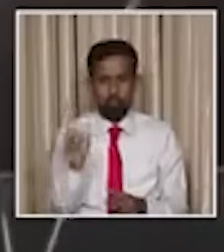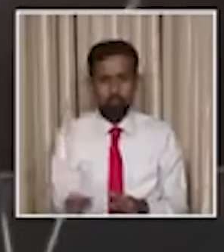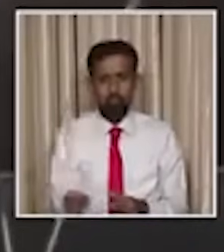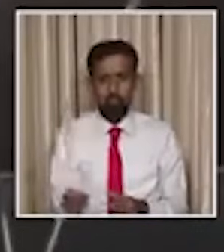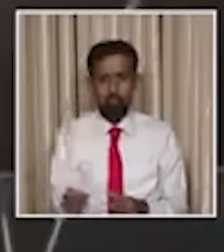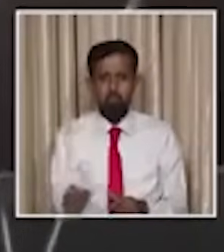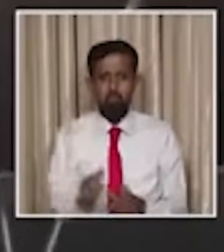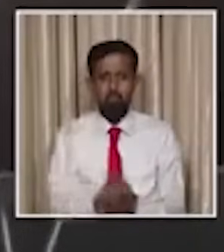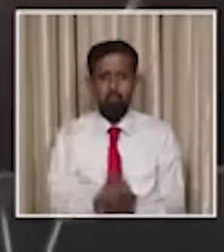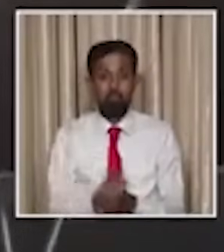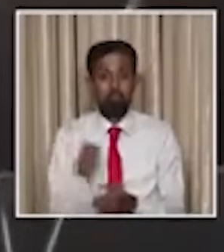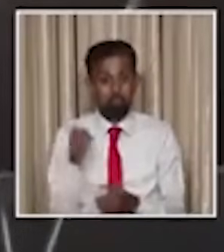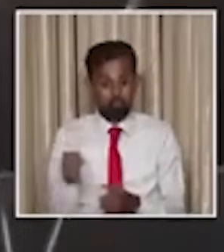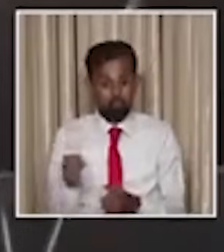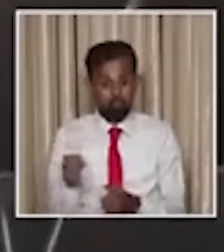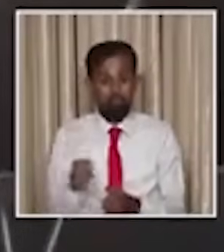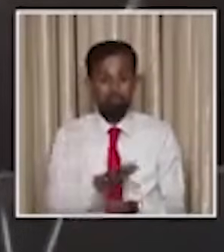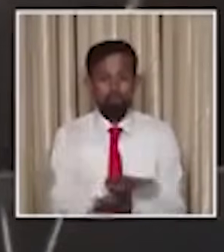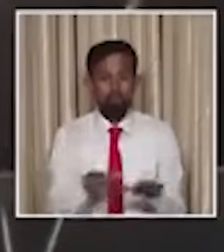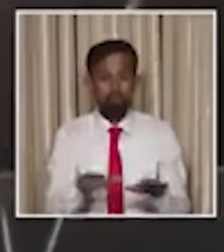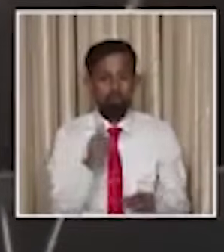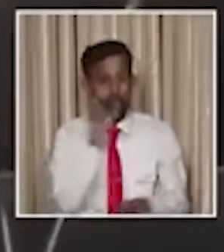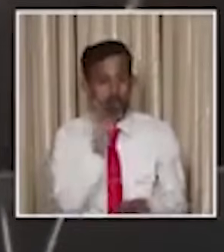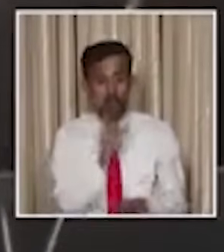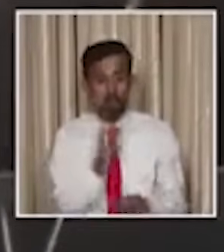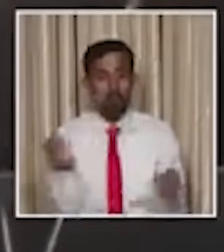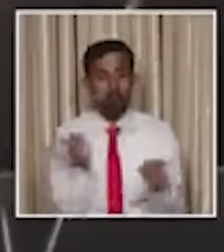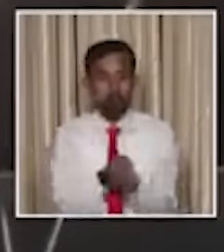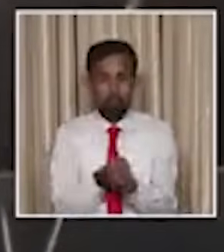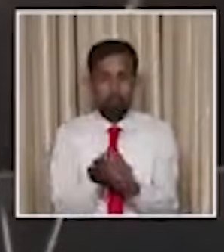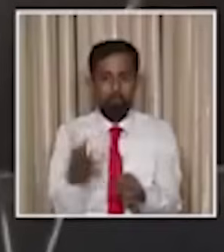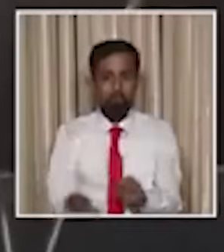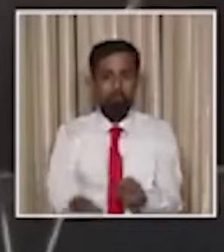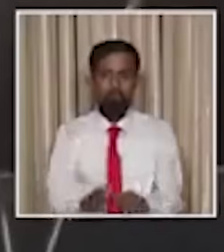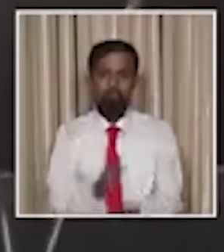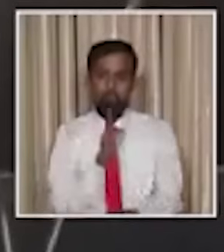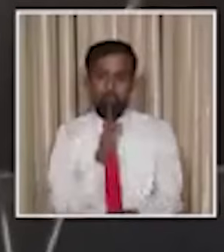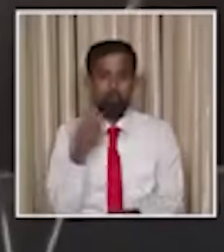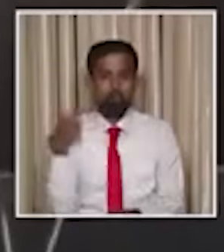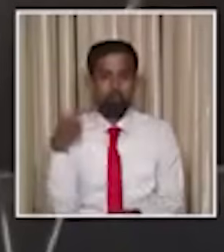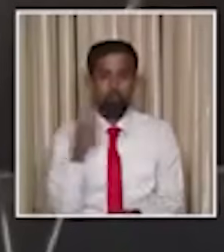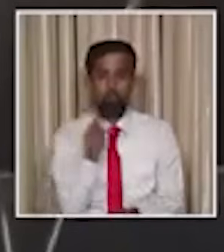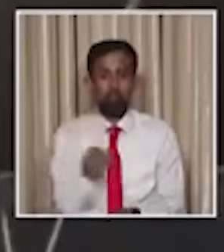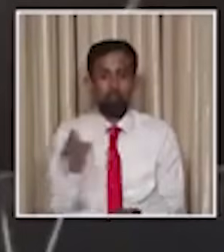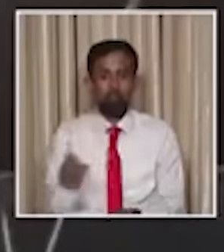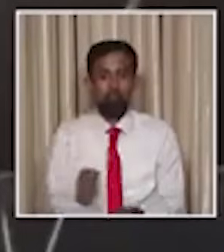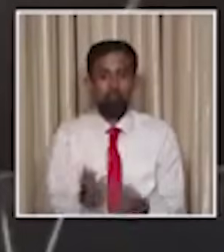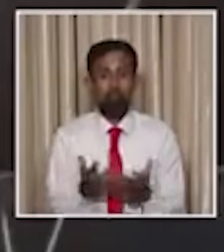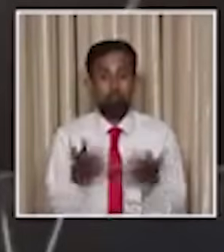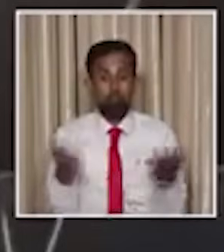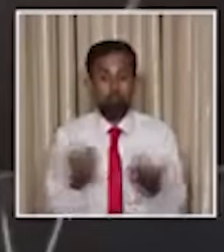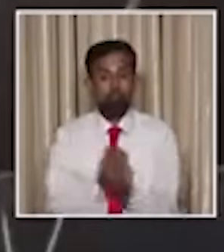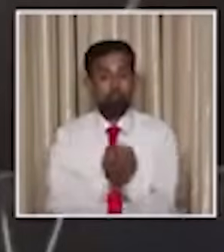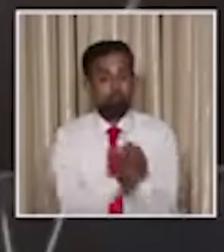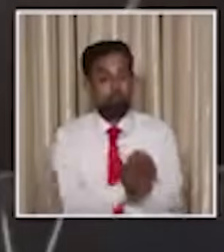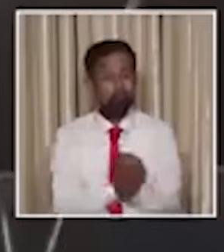செய்தது மாத்திரமல்லாமல் ஆயிரக்கணக்கான அப்பாவி முஸ்லிம்களை சிறையிலே கொண்டு போய் அடைத்தார்கள். ஜமாத்தே இஸ்லாமியுடைய தலைவரை கொண்டு